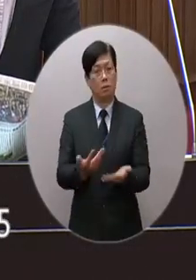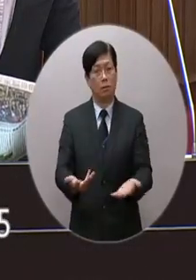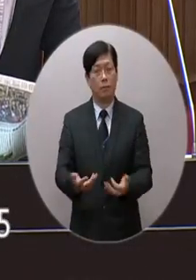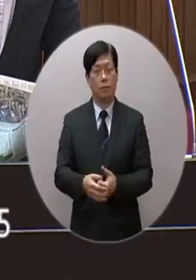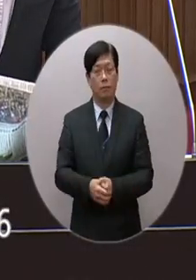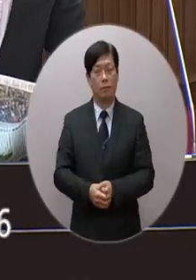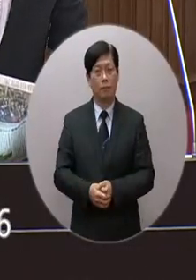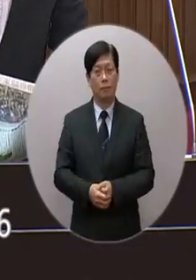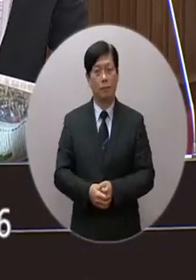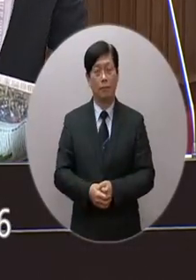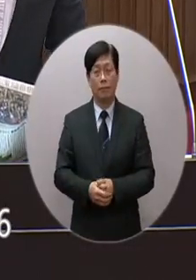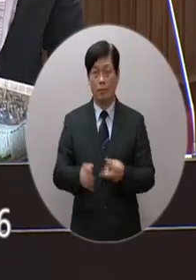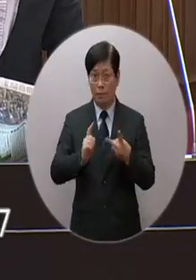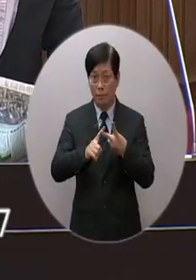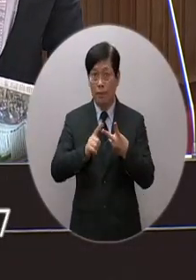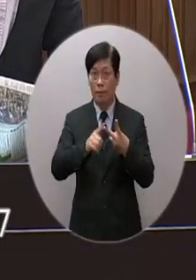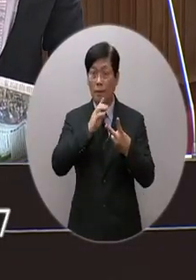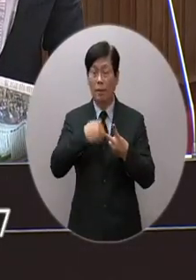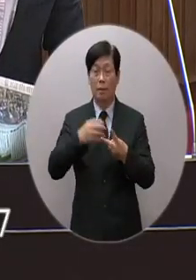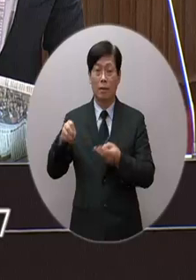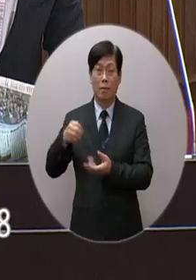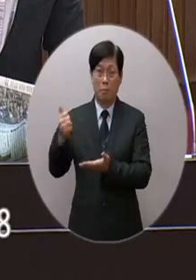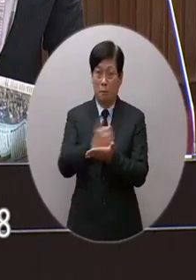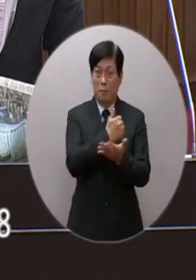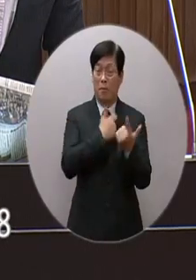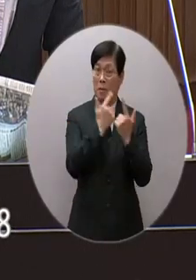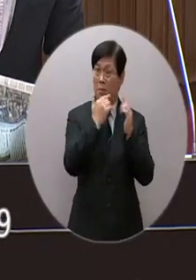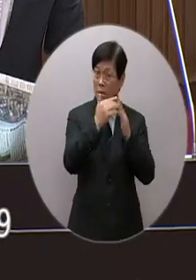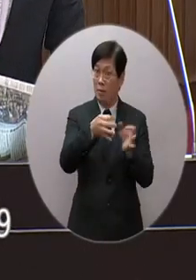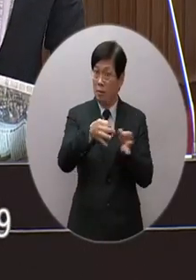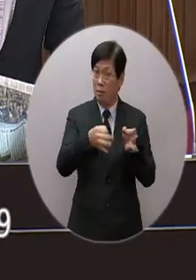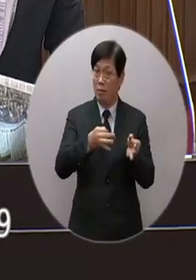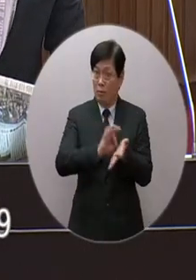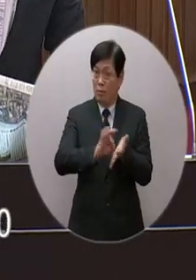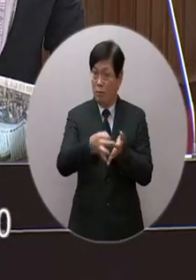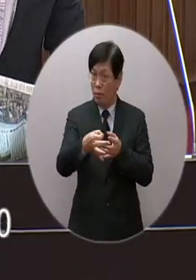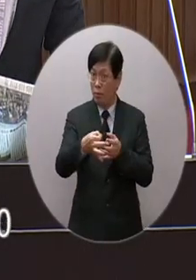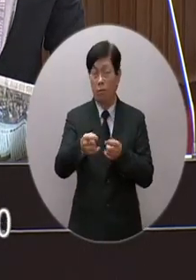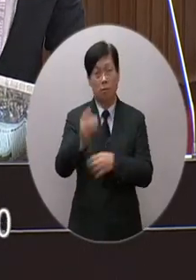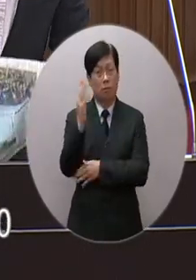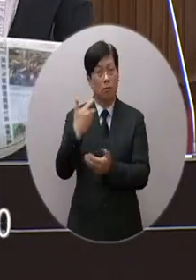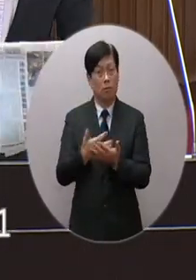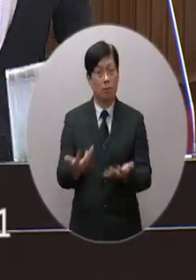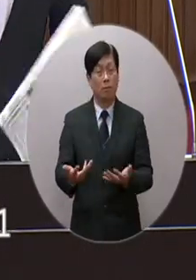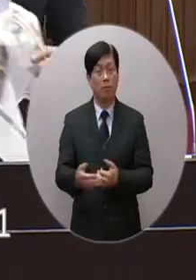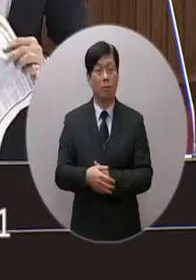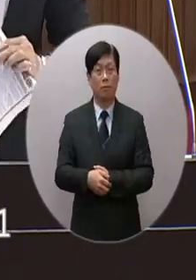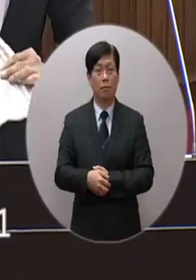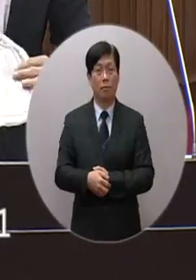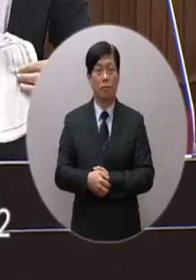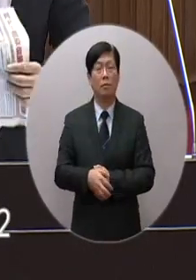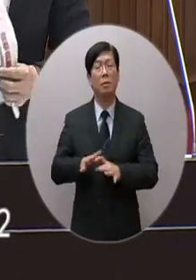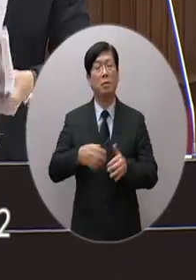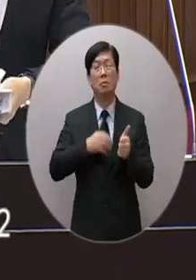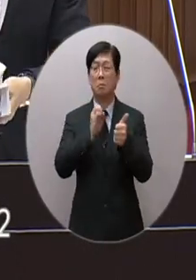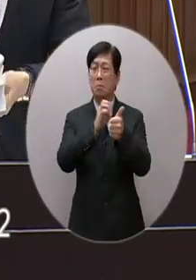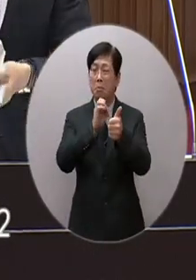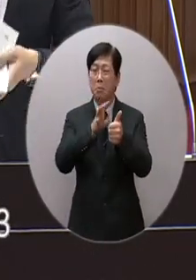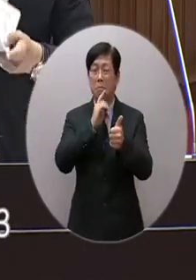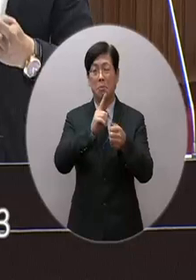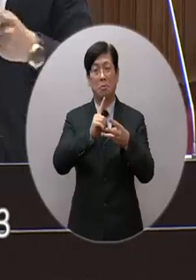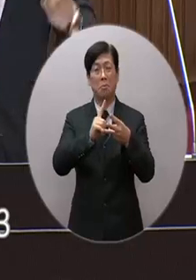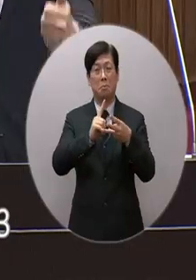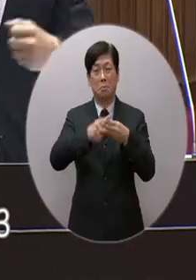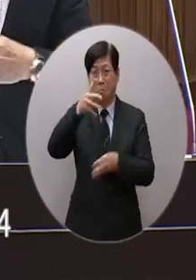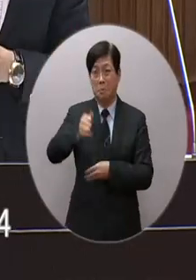理，好，过来交去北市的交易费用，你政府要做处理。所以咱即摆讲讲，就注意